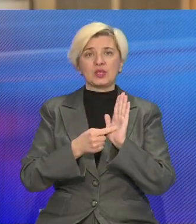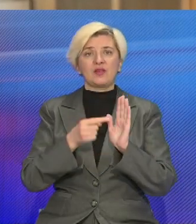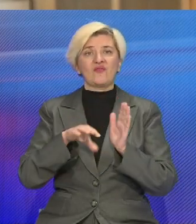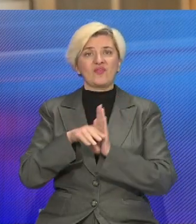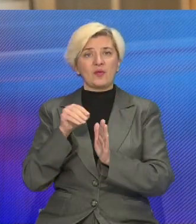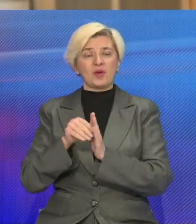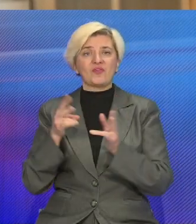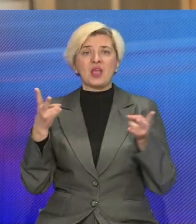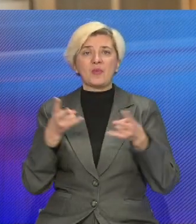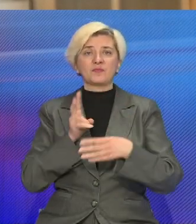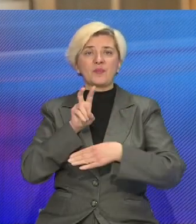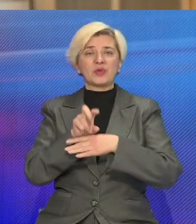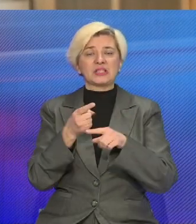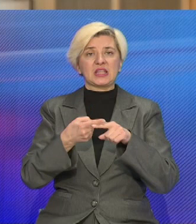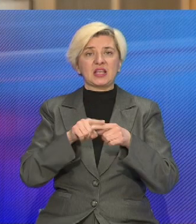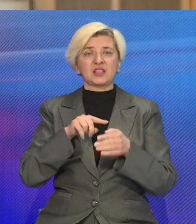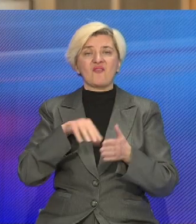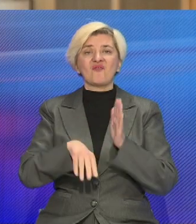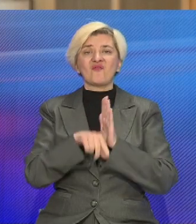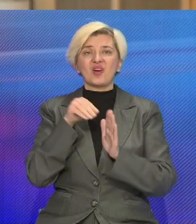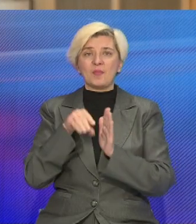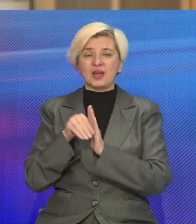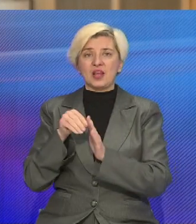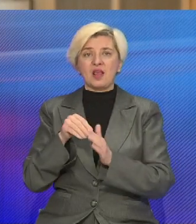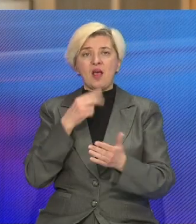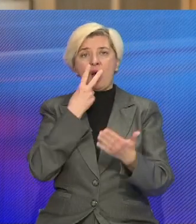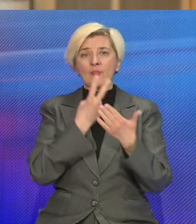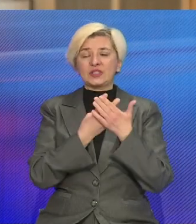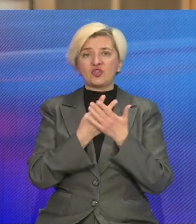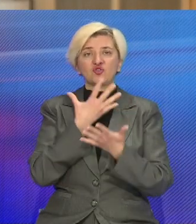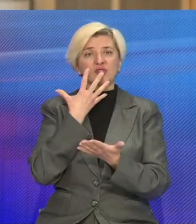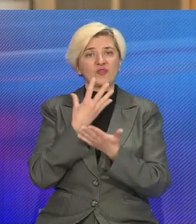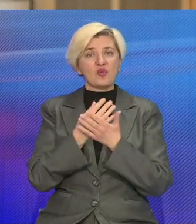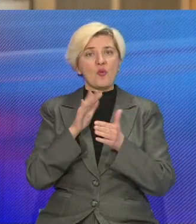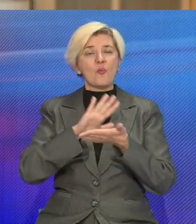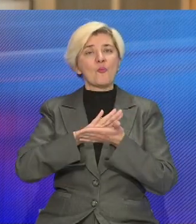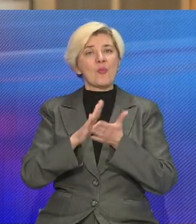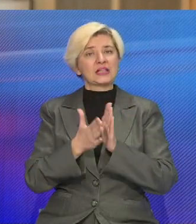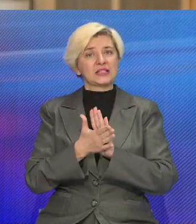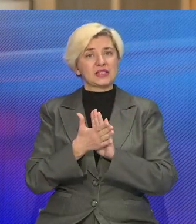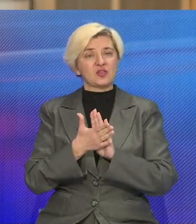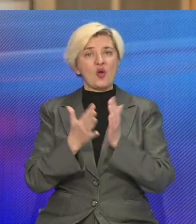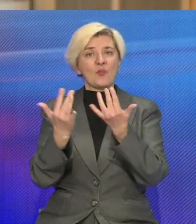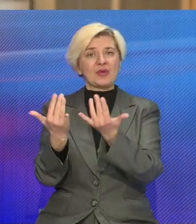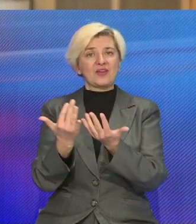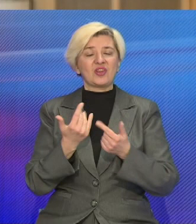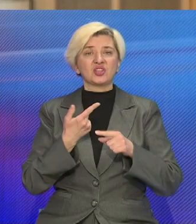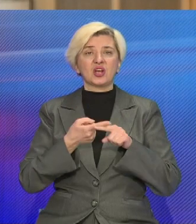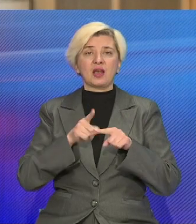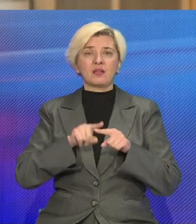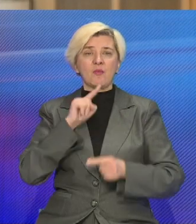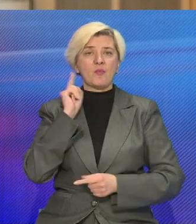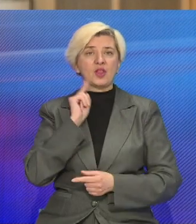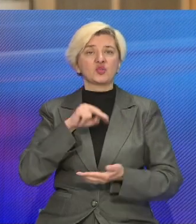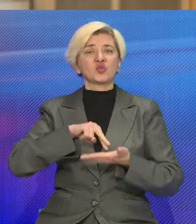на эти выборы, обозначить свою позицию, привлечь к этому молодежь в рамках будущего воспитания и